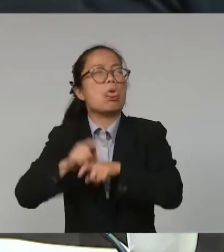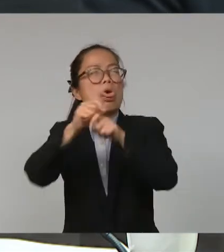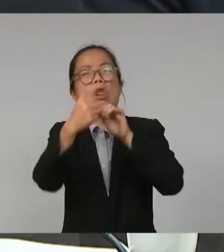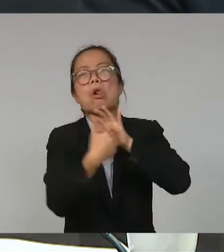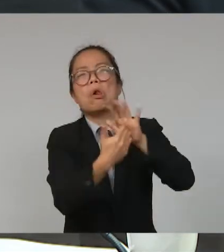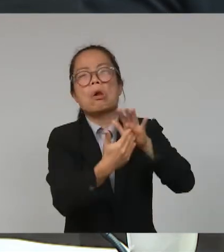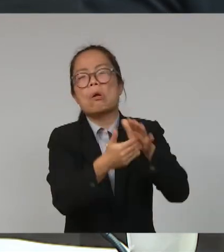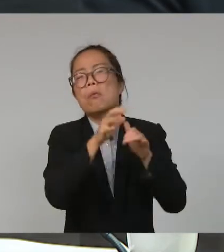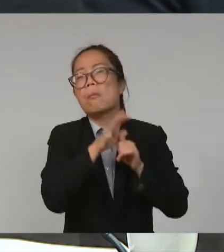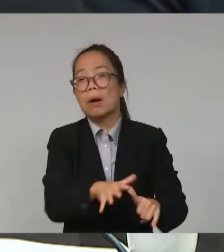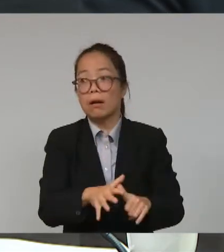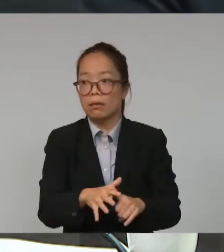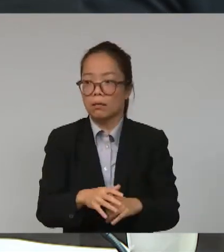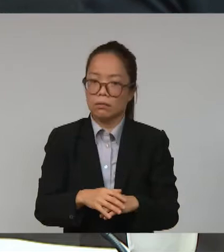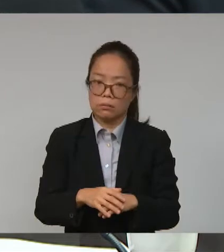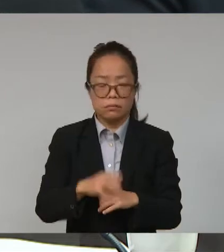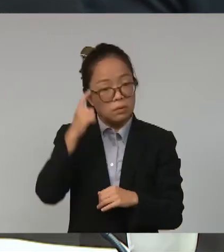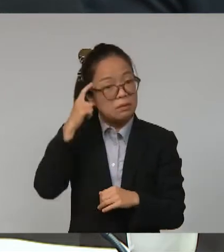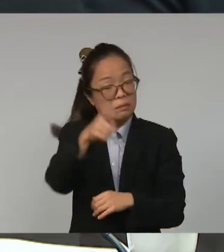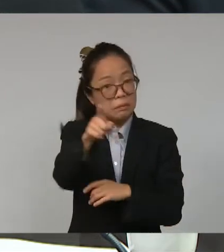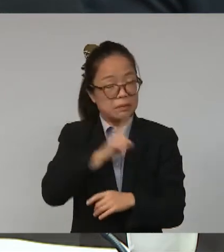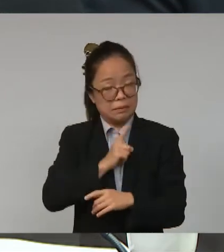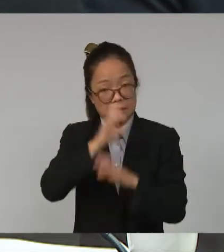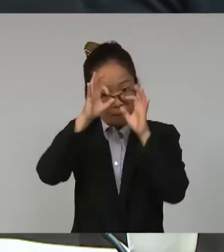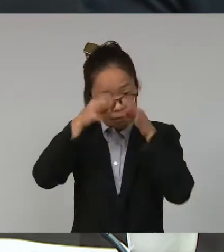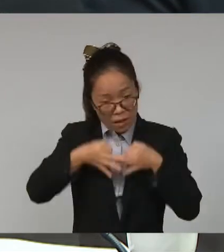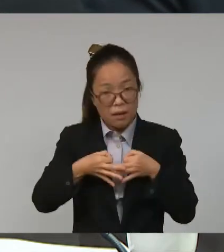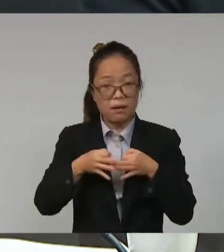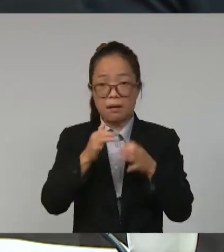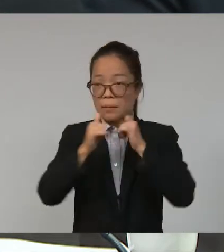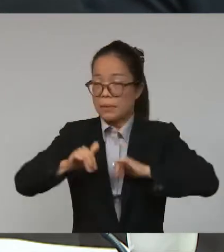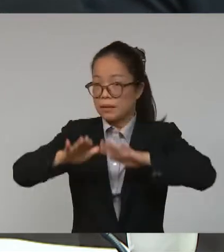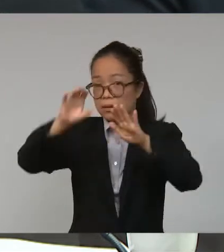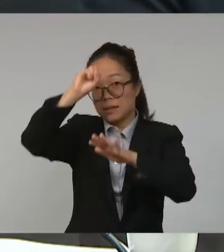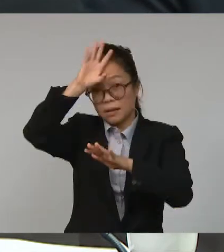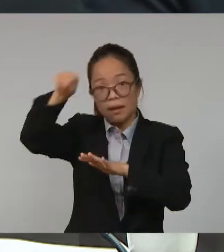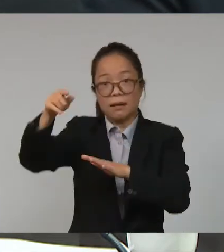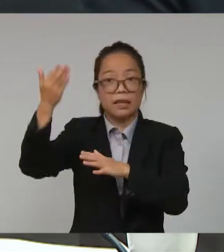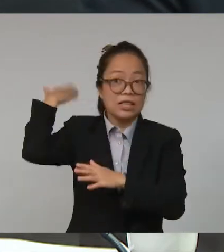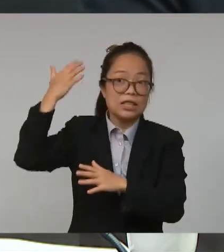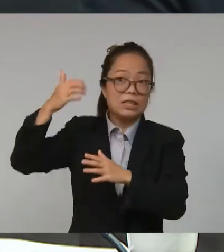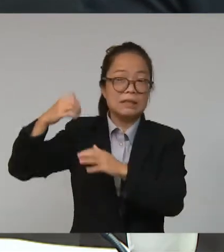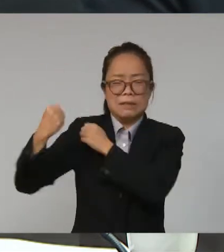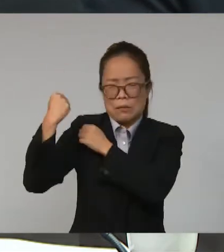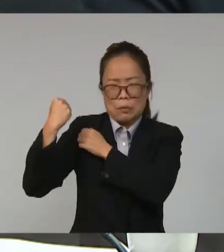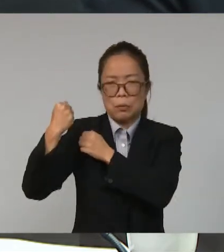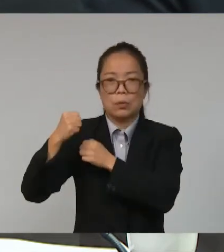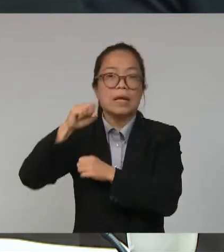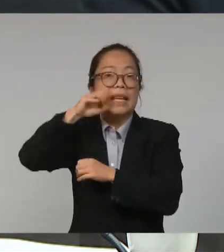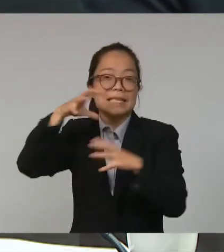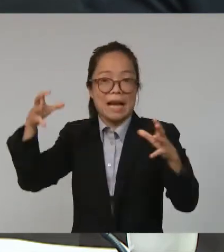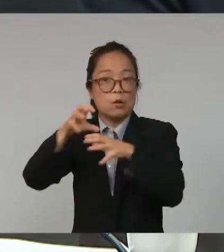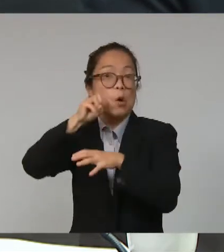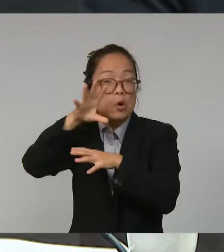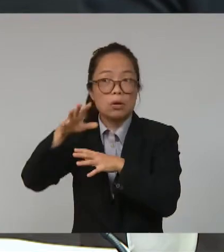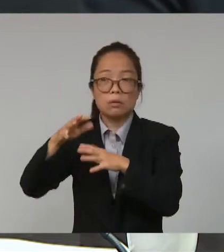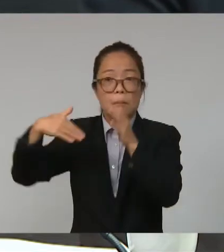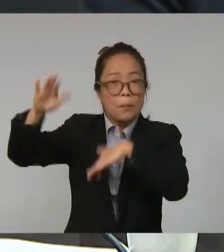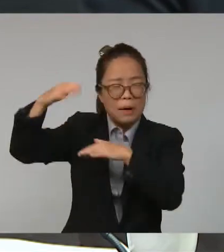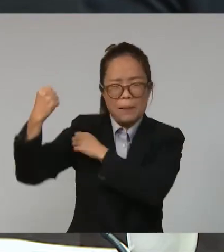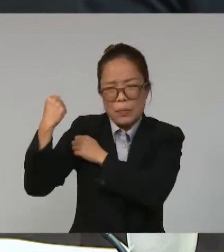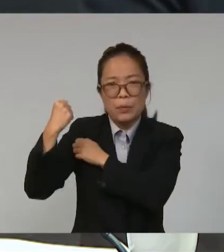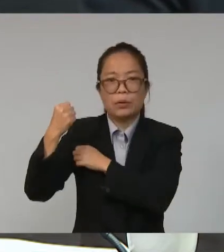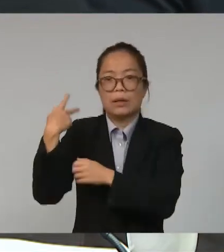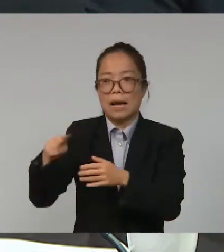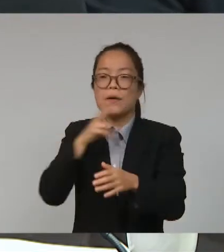的话，请好好想想民进党的前辈蔡同荣，也请好好想想